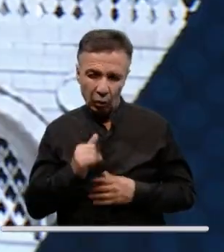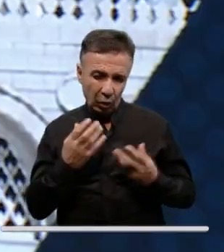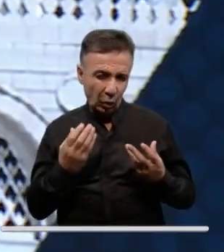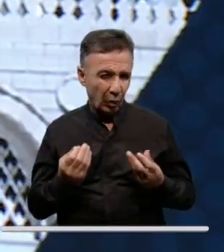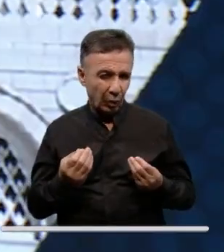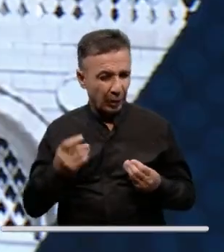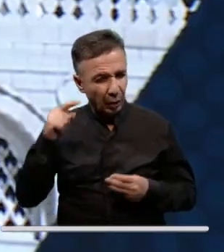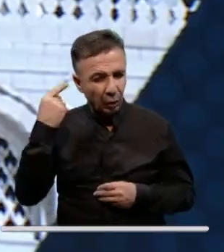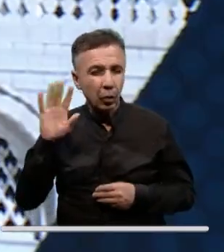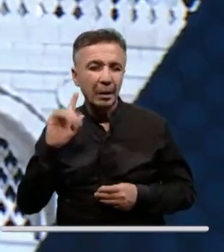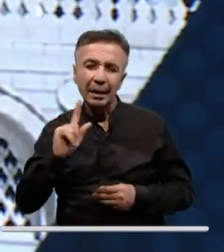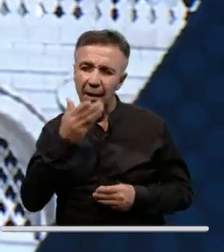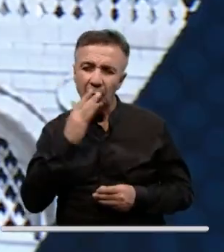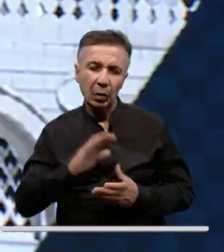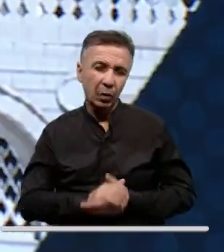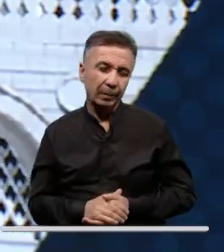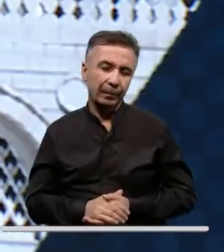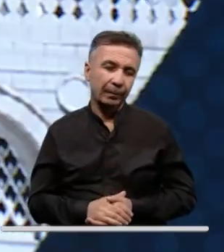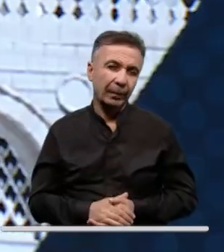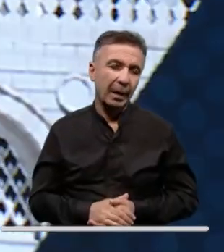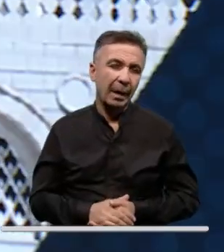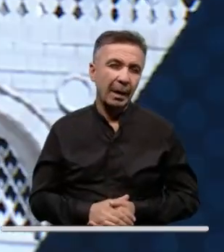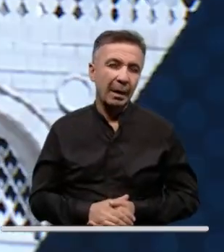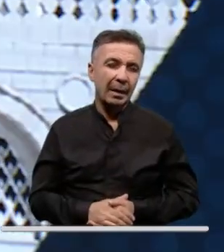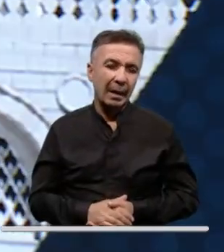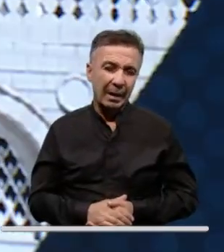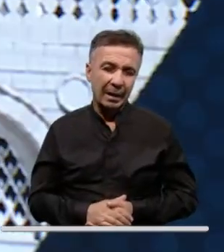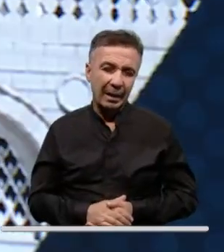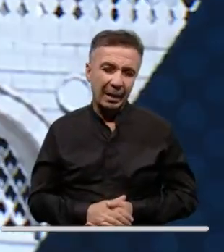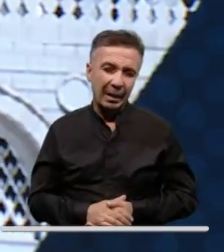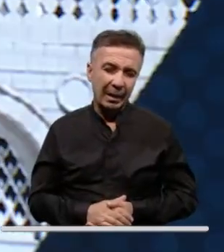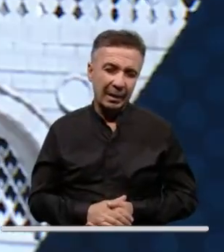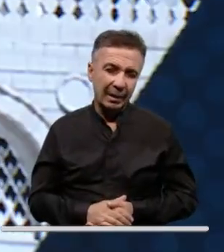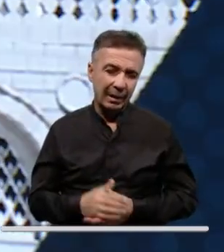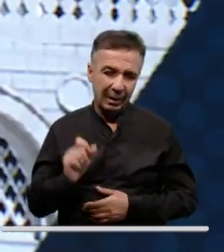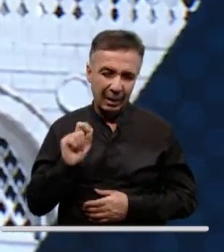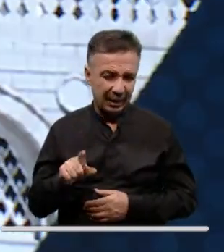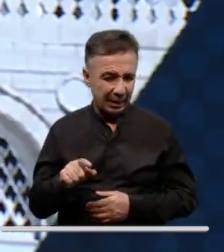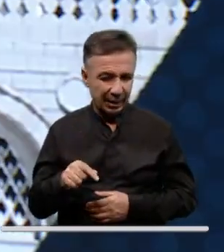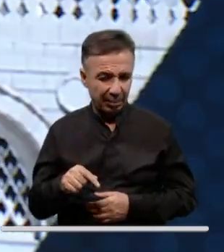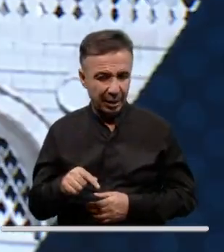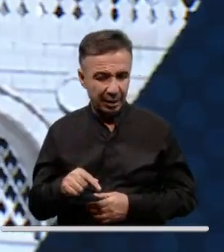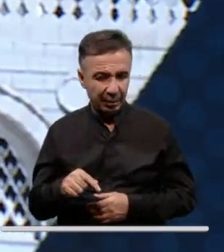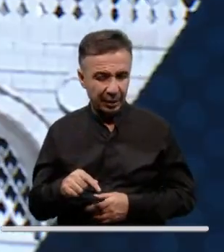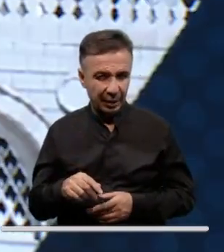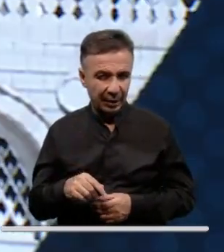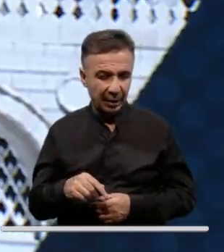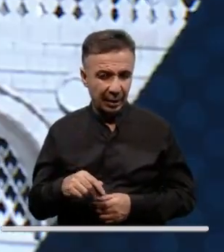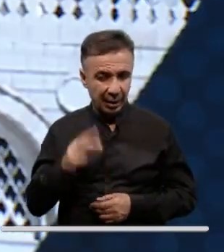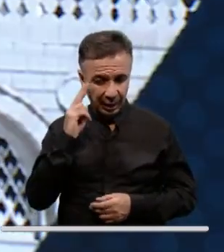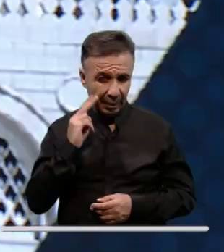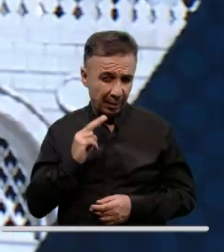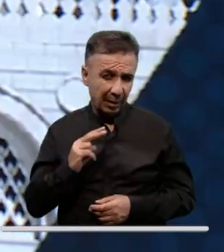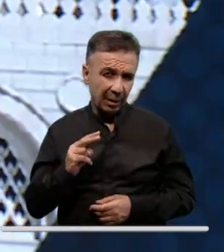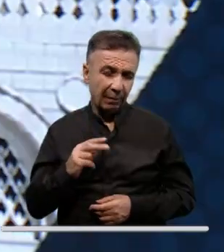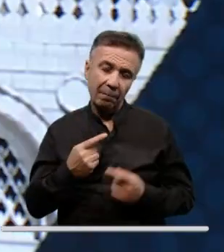hocam yani necaset bellidir namaza engel olan necaset işin hijyenik boyutu farklıdır değil mi